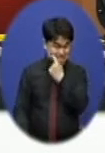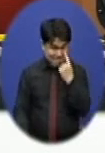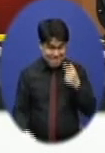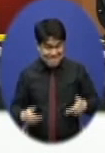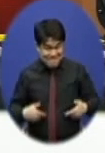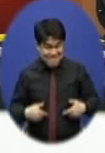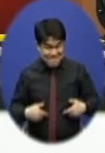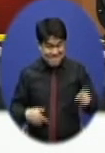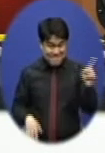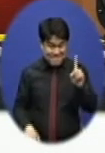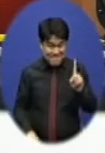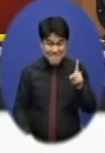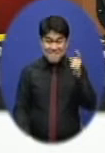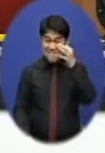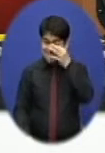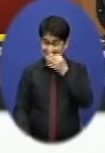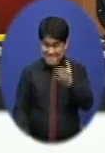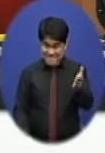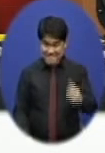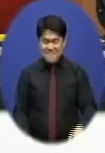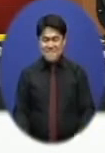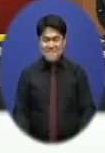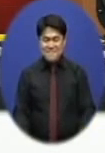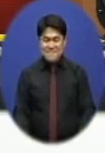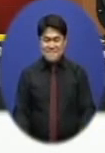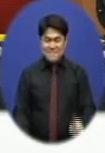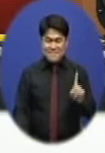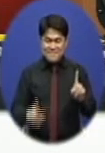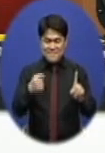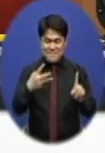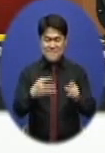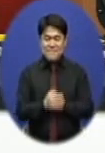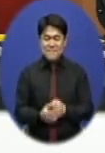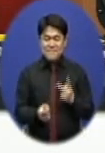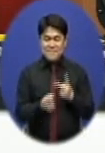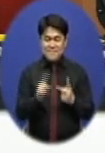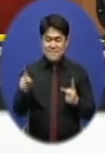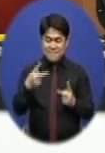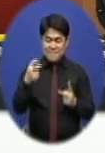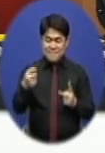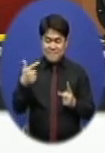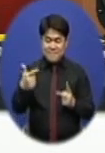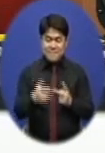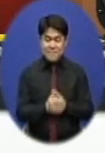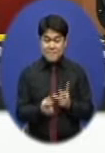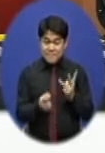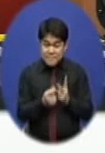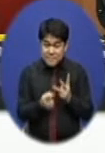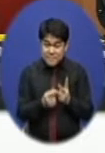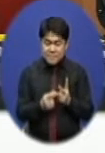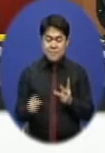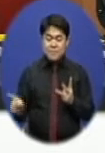함께 볼까요? 네. 신고 1번 63표. 2번입니다. 126표. 네,